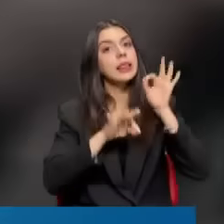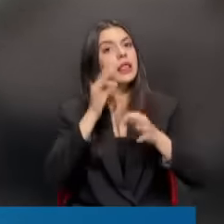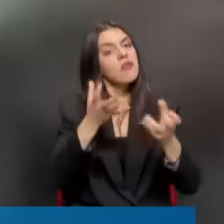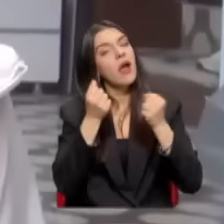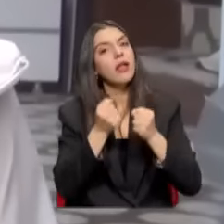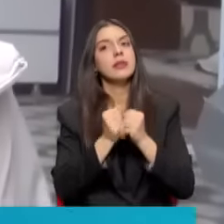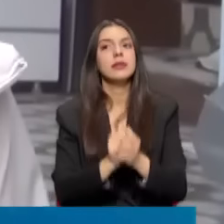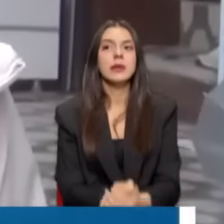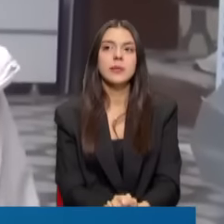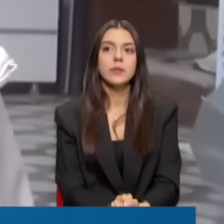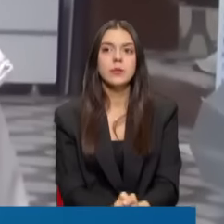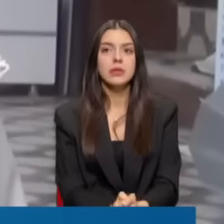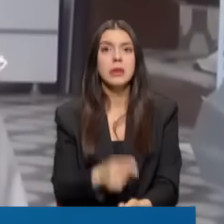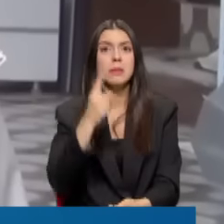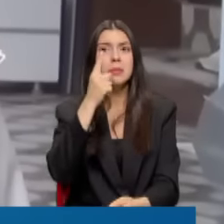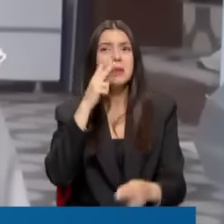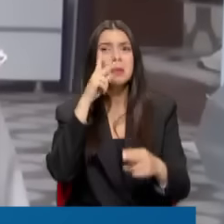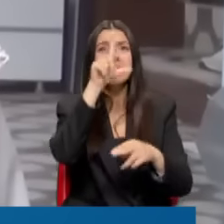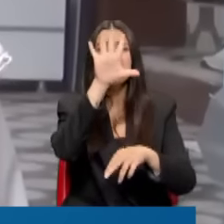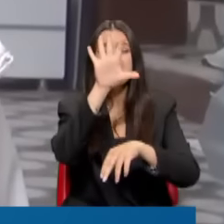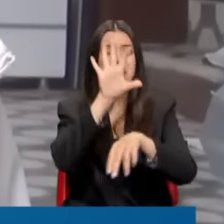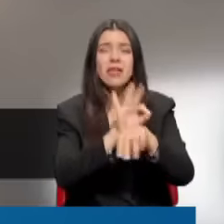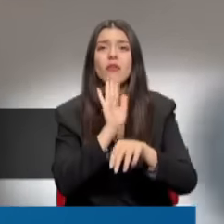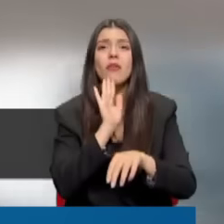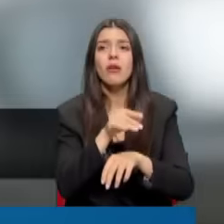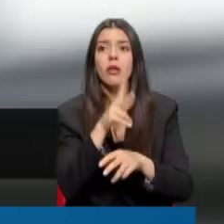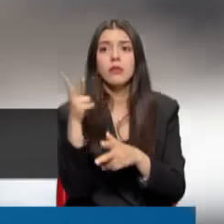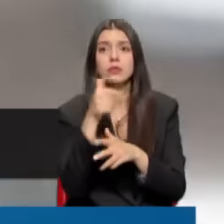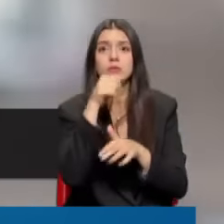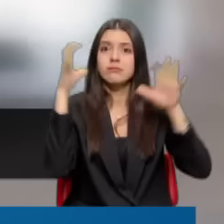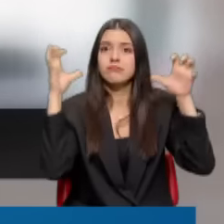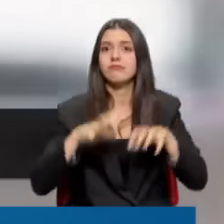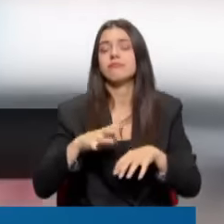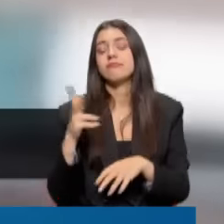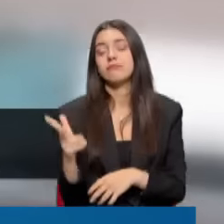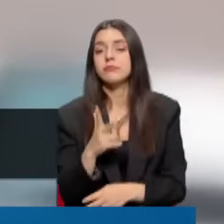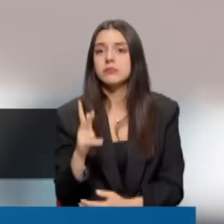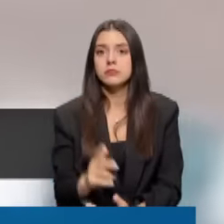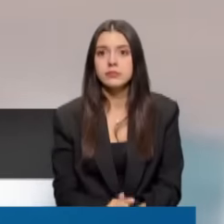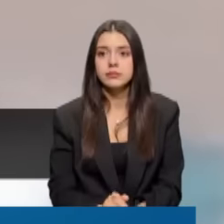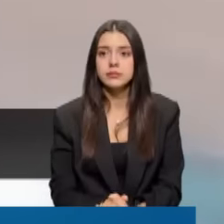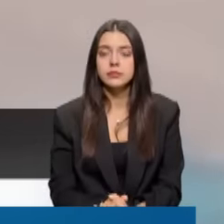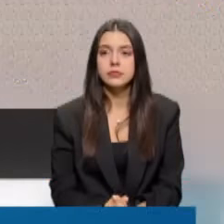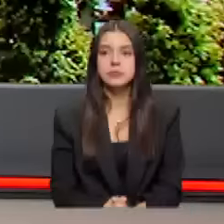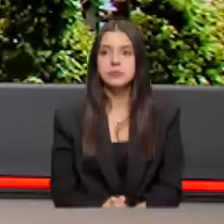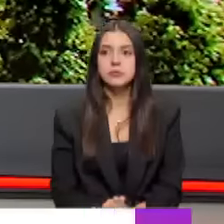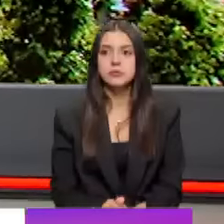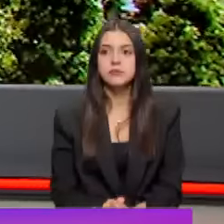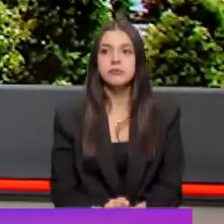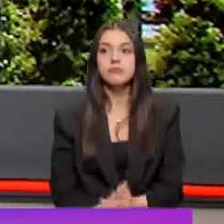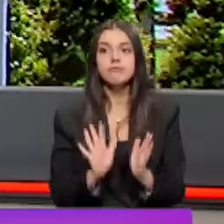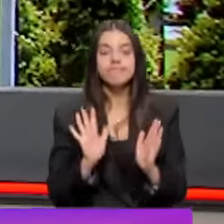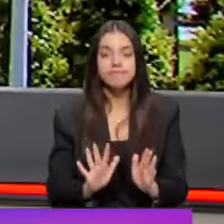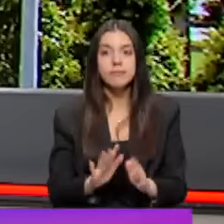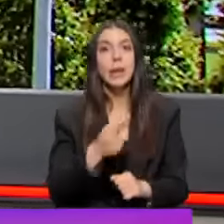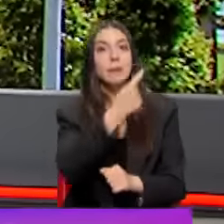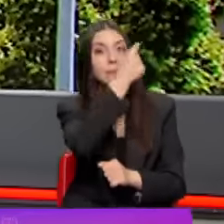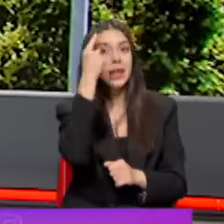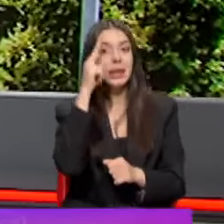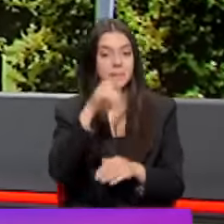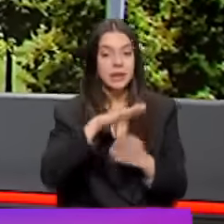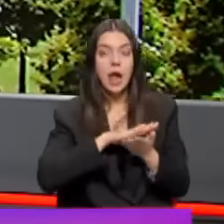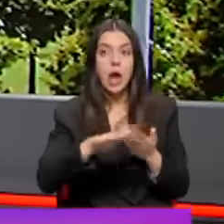altına alındı bir anda sel geldi yani 5 dakika bile olmadı ay halimize ay halimize Belli ki bir